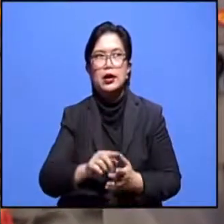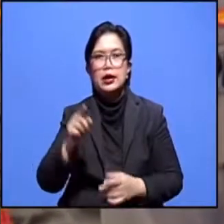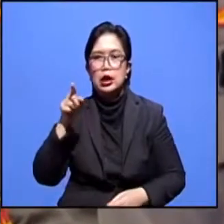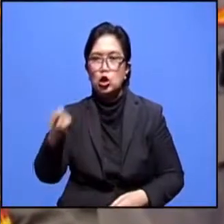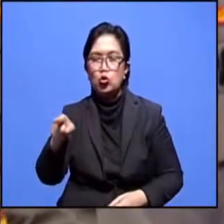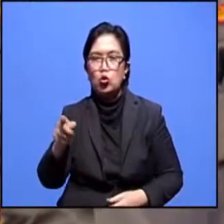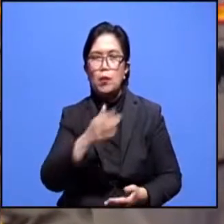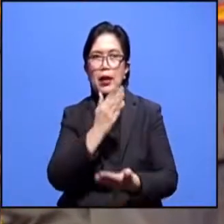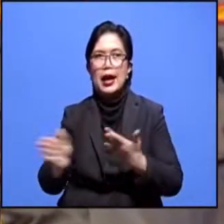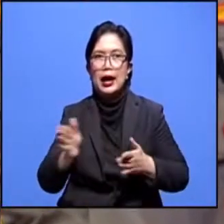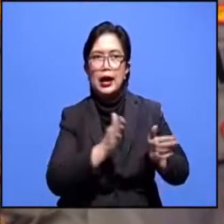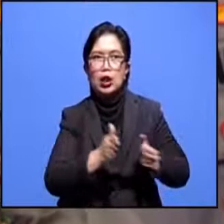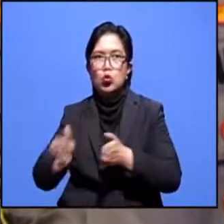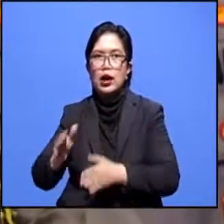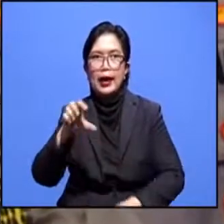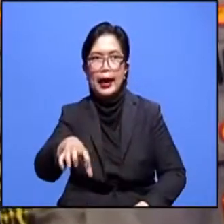melanggar perda.